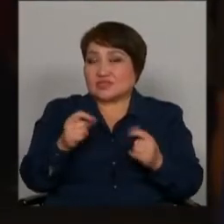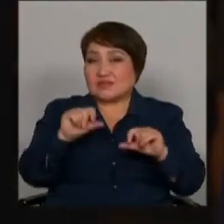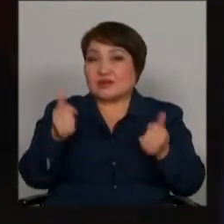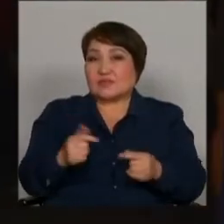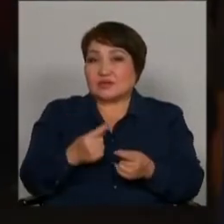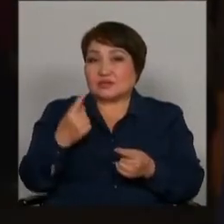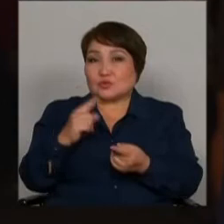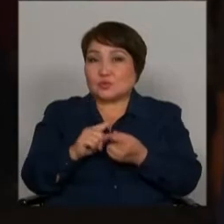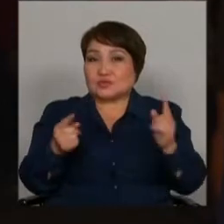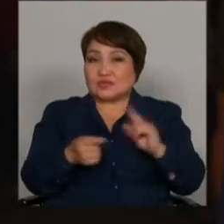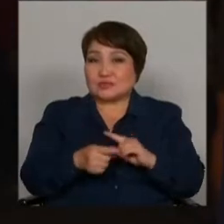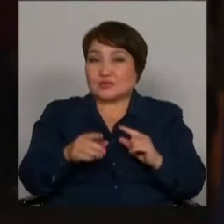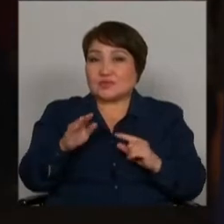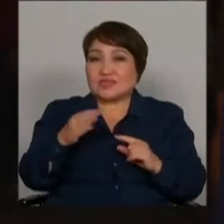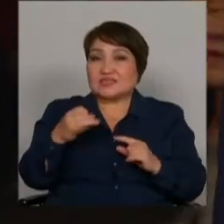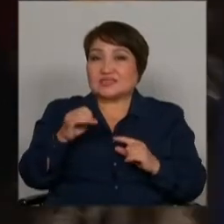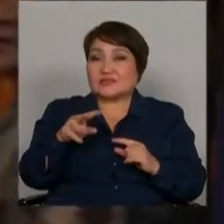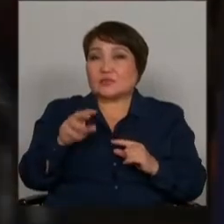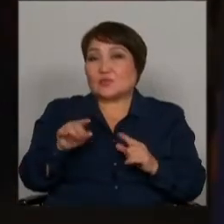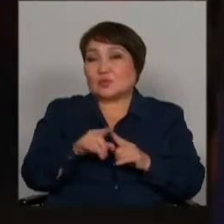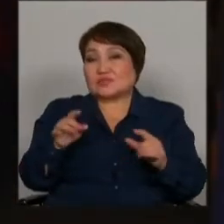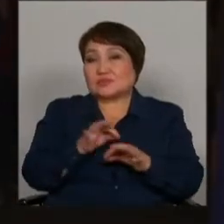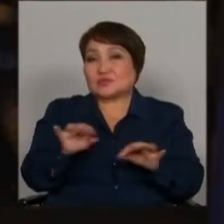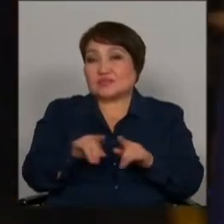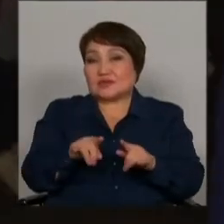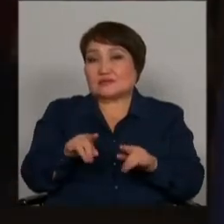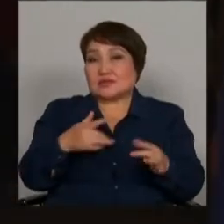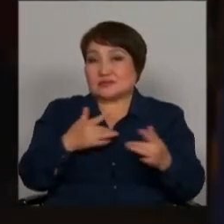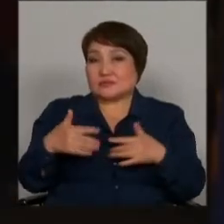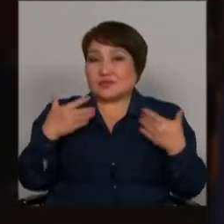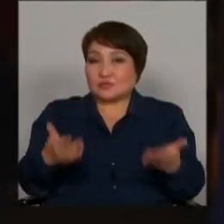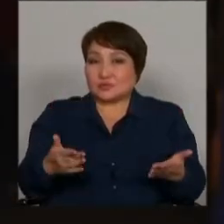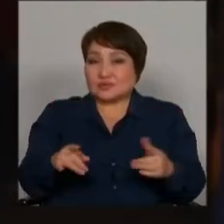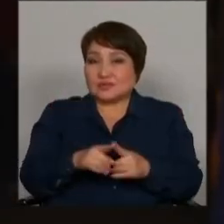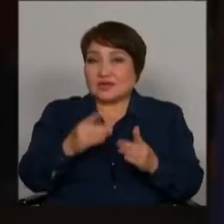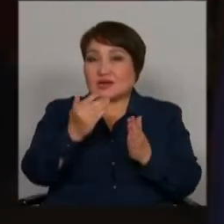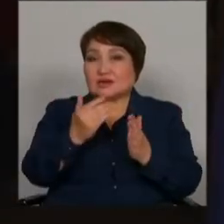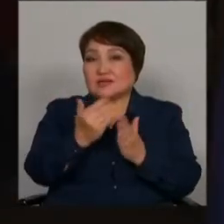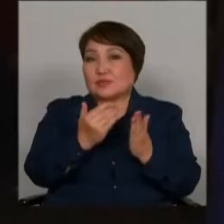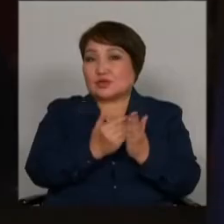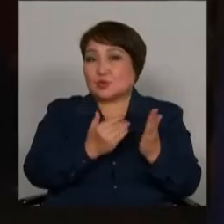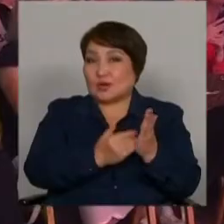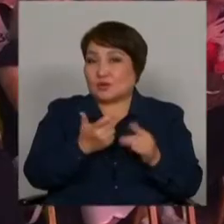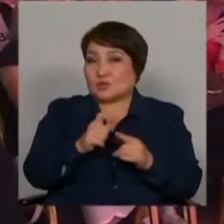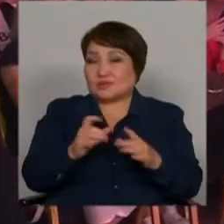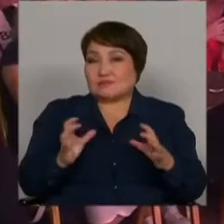оркестрмен фольклорлы этнографиялық Сазген ансамблі біріктіріп осындай концерт беріп отыр. Концерттің репертуары өте бай,